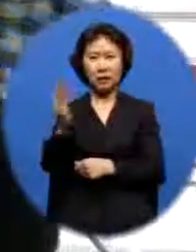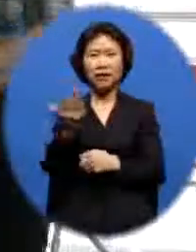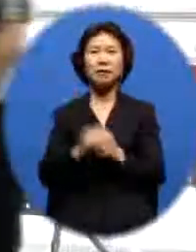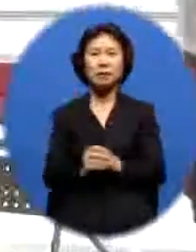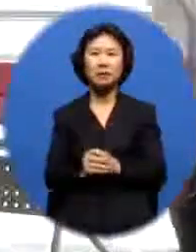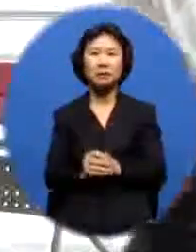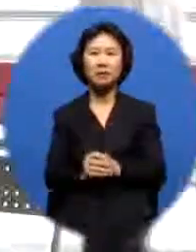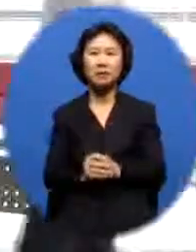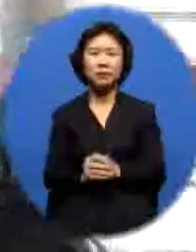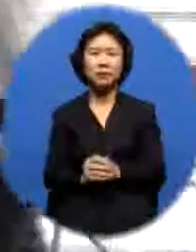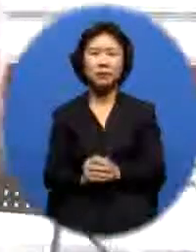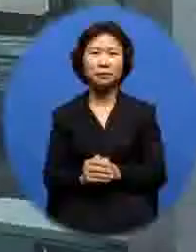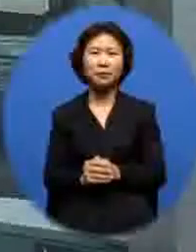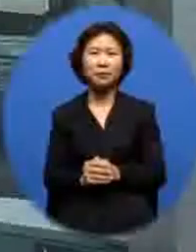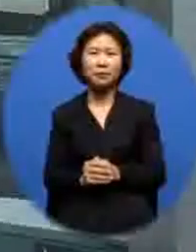뉴스 김나은입니다.